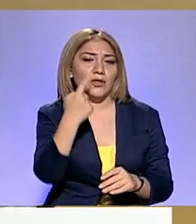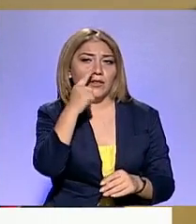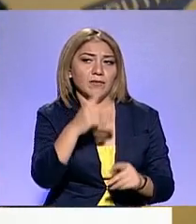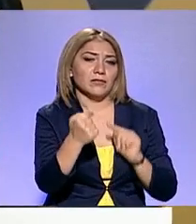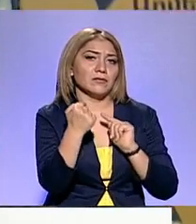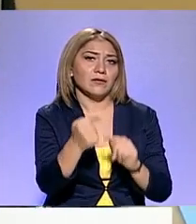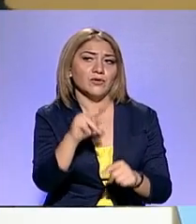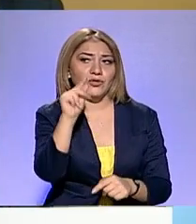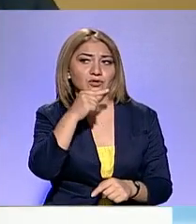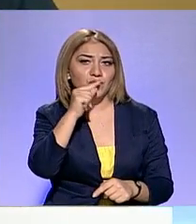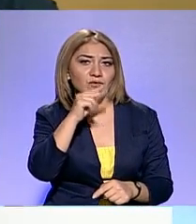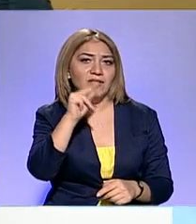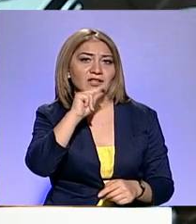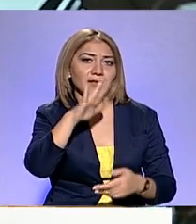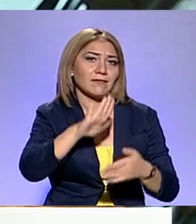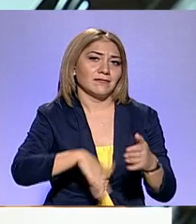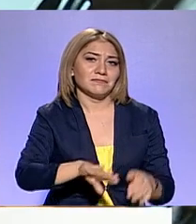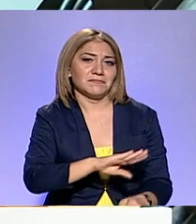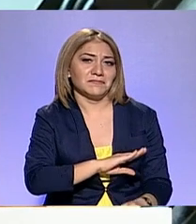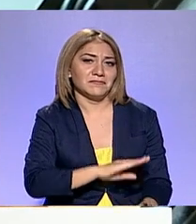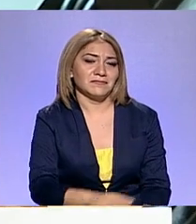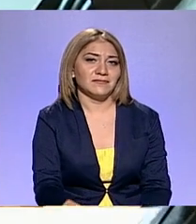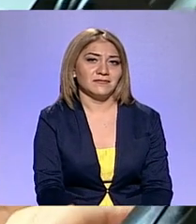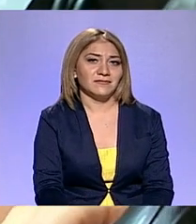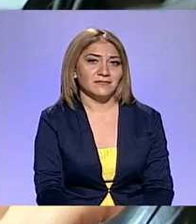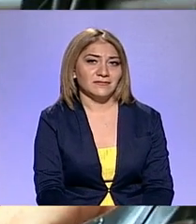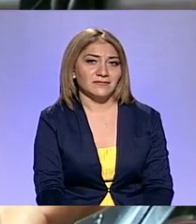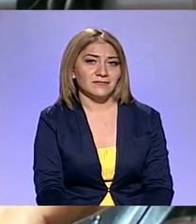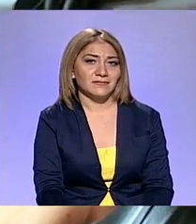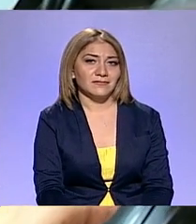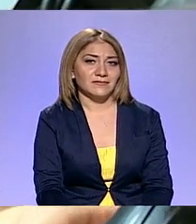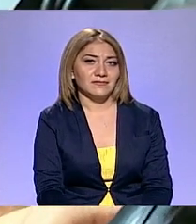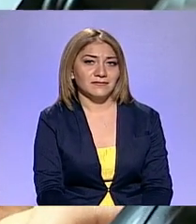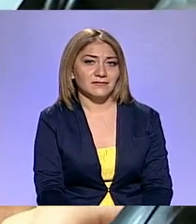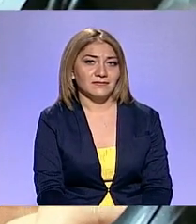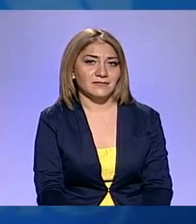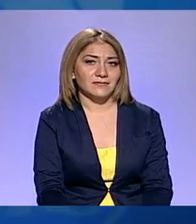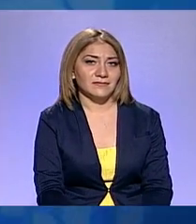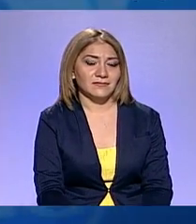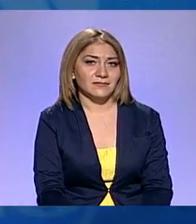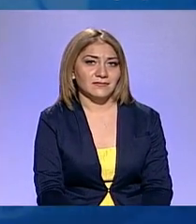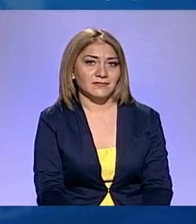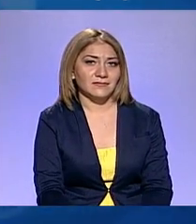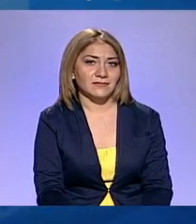է, առանց սուրճ ու թեյ չի լինի։ Սիրանուշ Մուրադյան, Տիգրան Բաբայան, լուրեր։